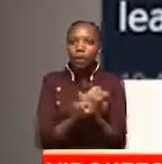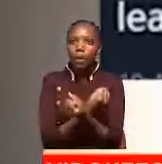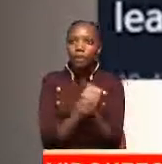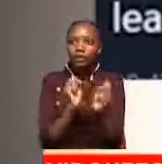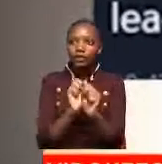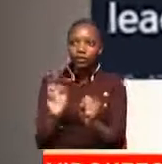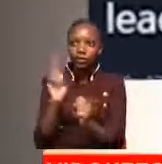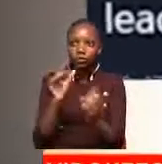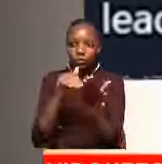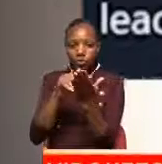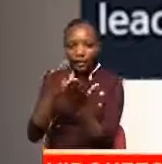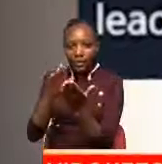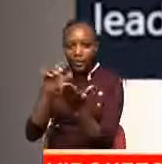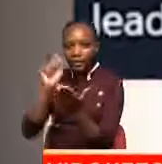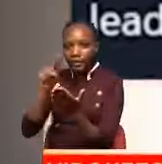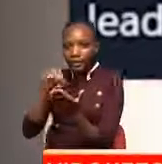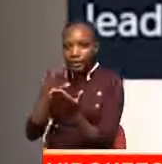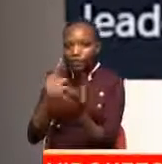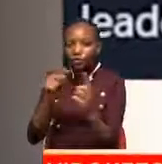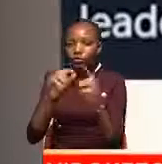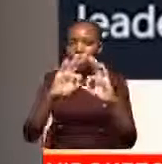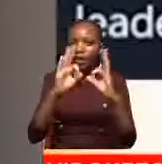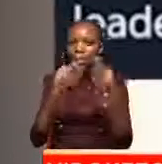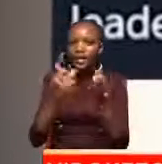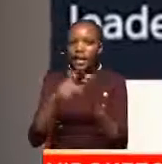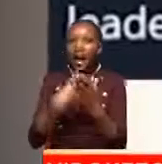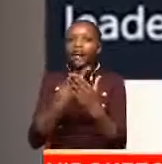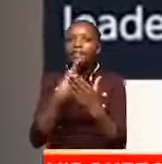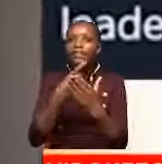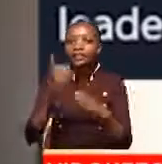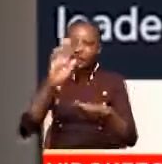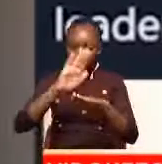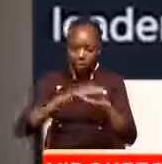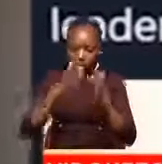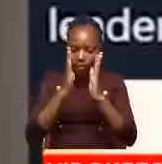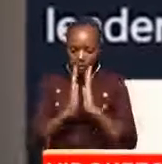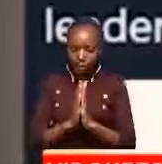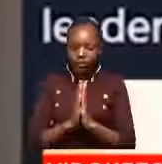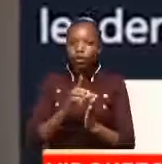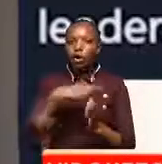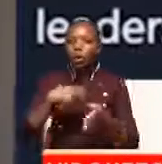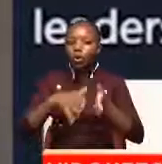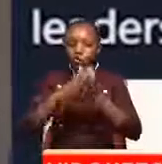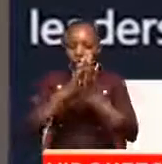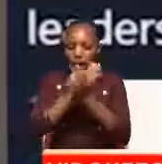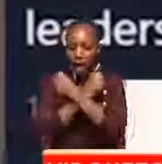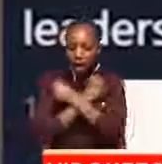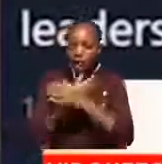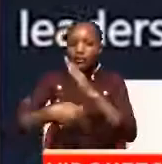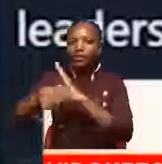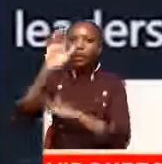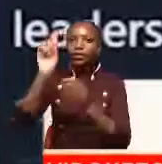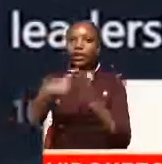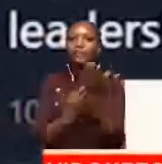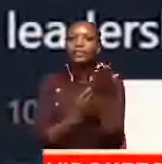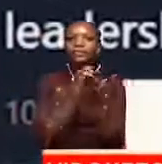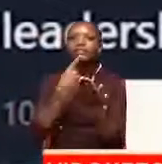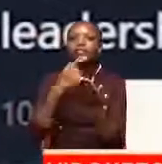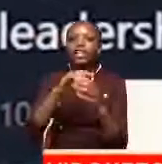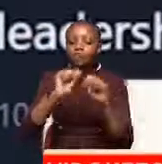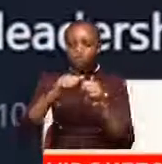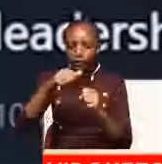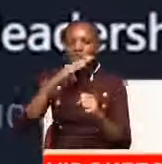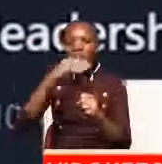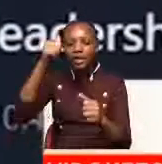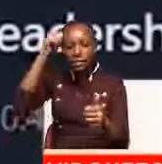ametuma risala za rambirambi kwa familia yake akimtaja kama mtu wa Mungu mwenye upendo na ambaye utumishi wake utakumbukwa na